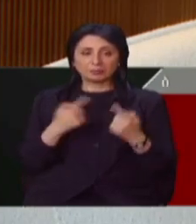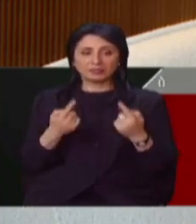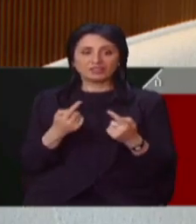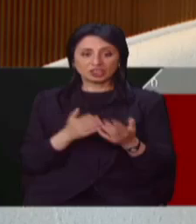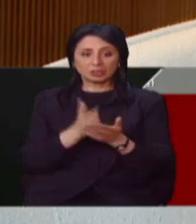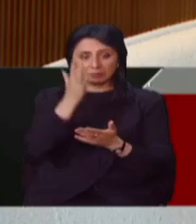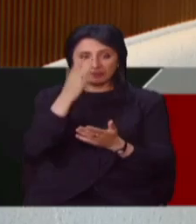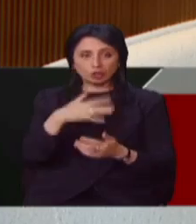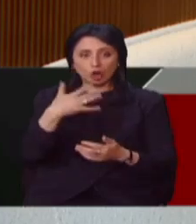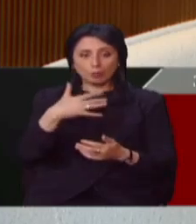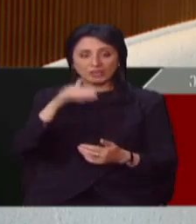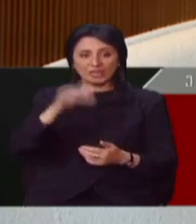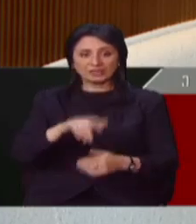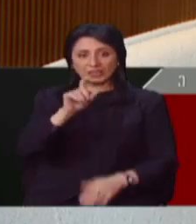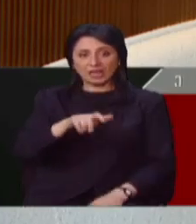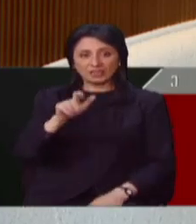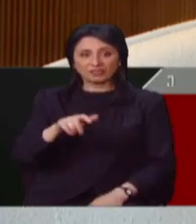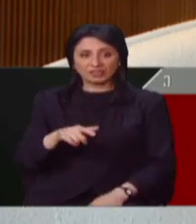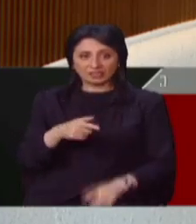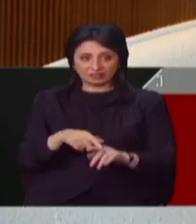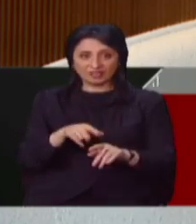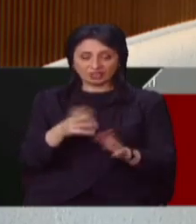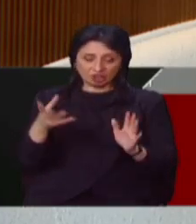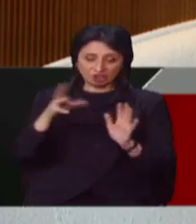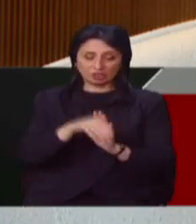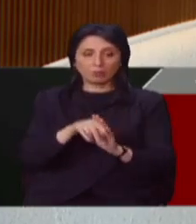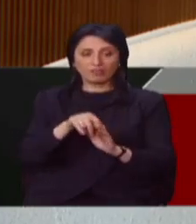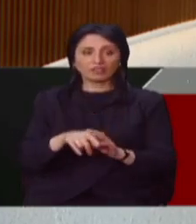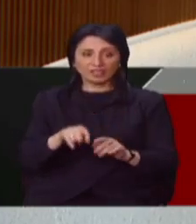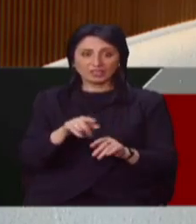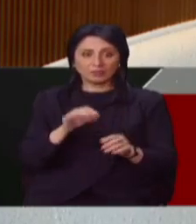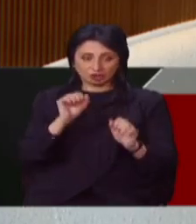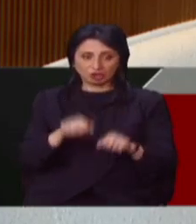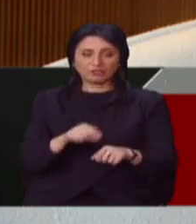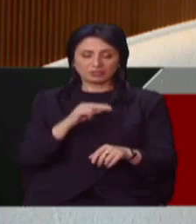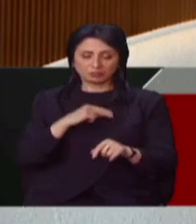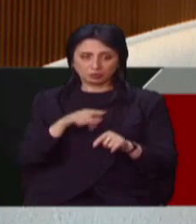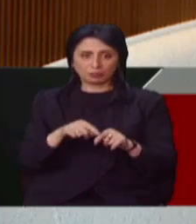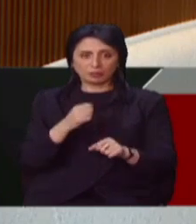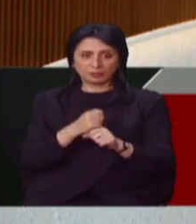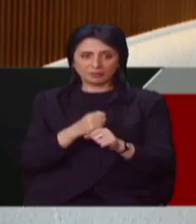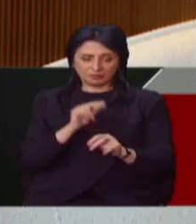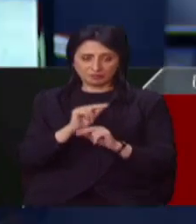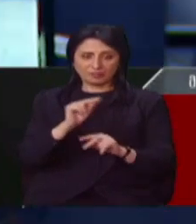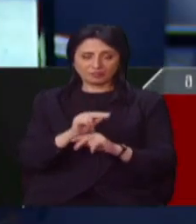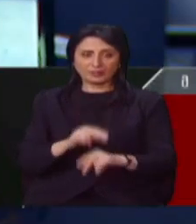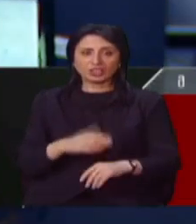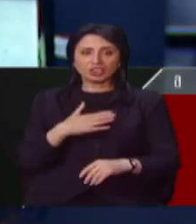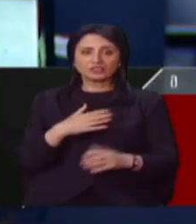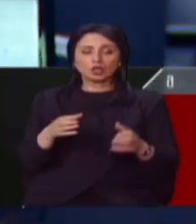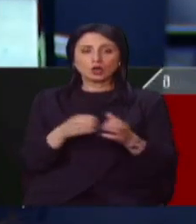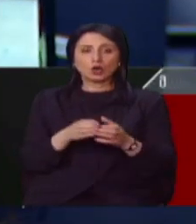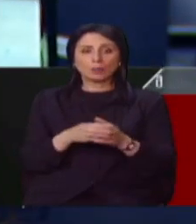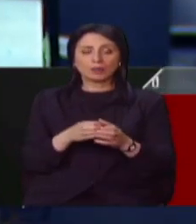მნიშვნელოვანი მიზანი, რომ 50,000 ადამიანი ტექში შემოვიყვანოთ და სკილვილი ამას შეძლებს და ამაზე ამბიცია ნამდვილად გვაქვს. ჩვენი